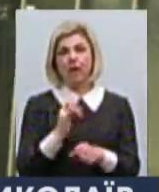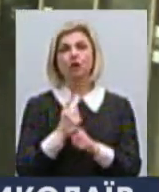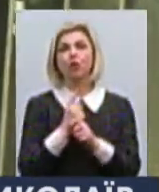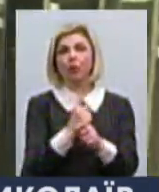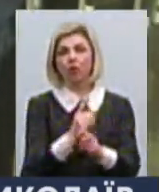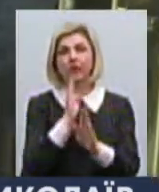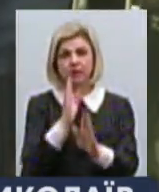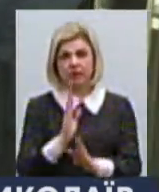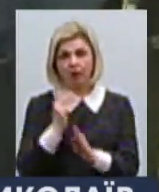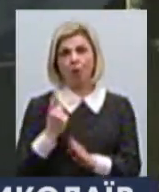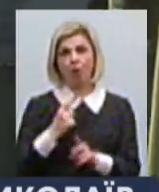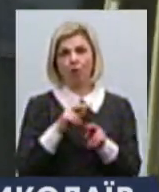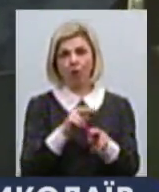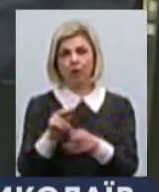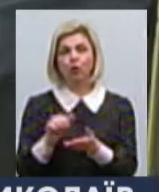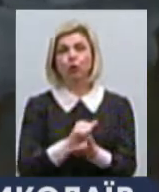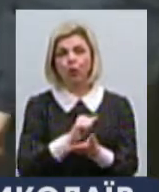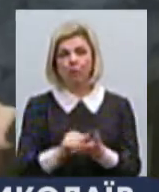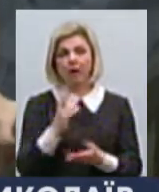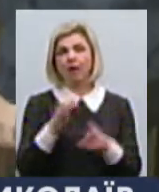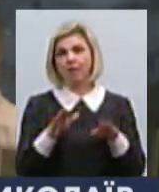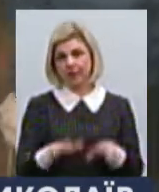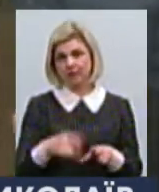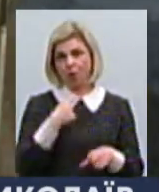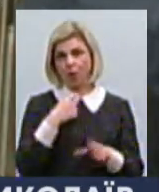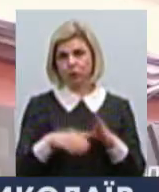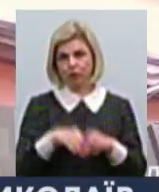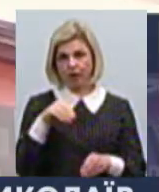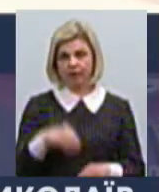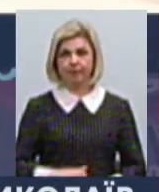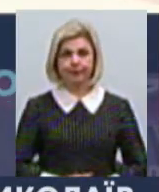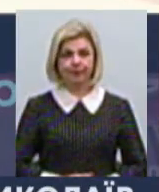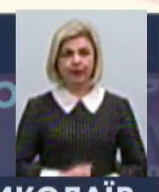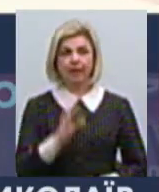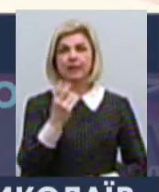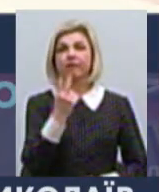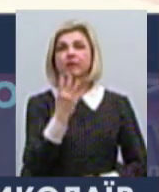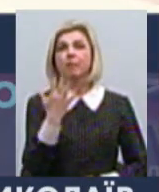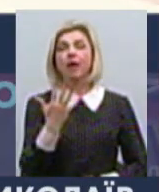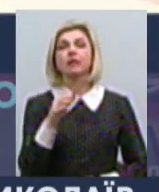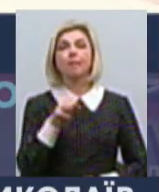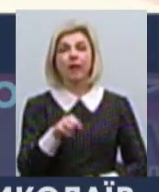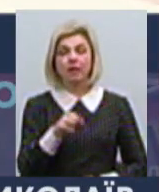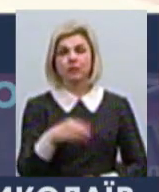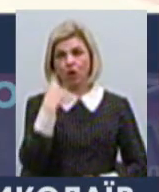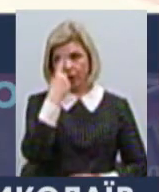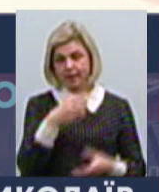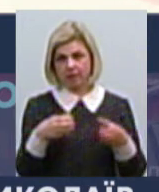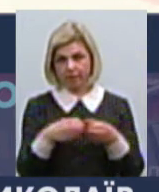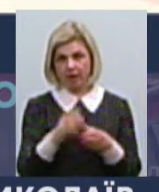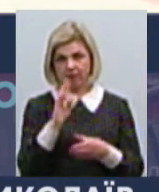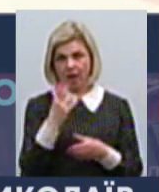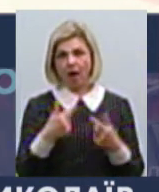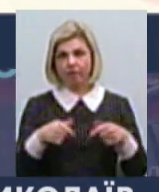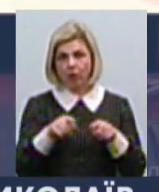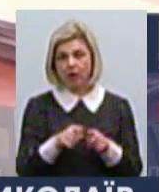та цілодобово охоронятимуть документацію на місцях голосування. З 25 березня особовий склад Миколаївського гарнізону